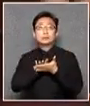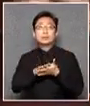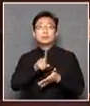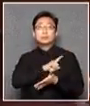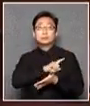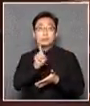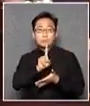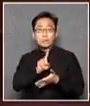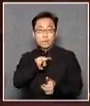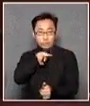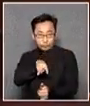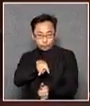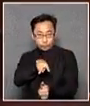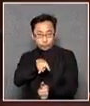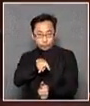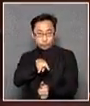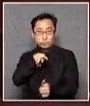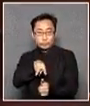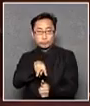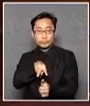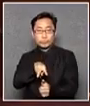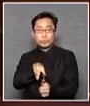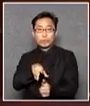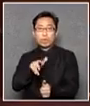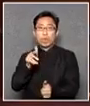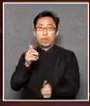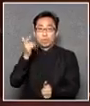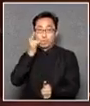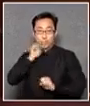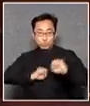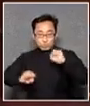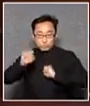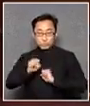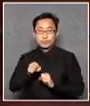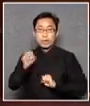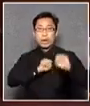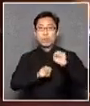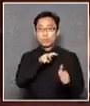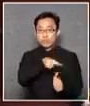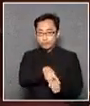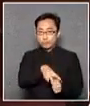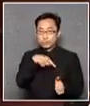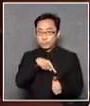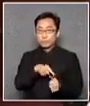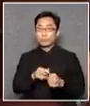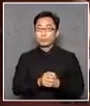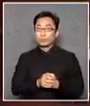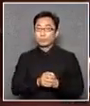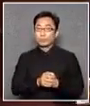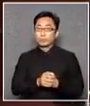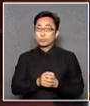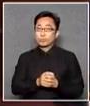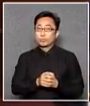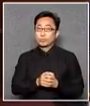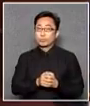咧就係制治。我哋唔講呢個係用一個道德嚟去規範人嘅行為。用咧，用